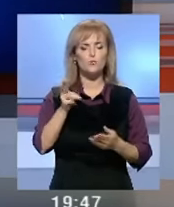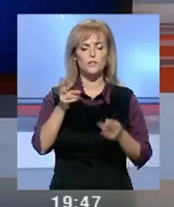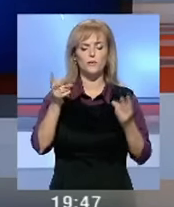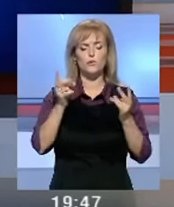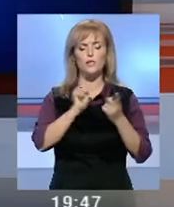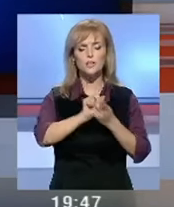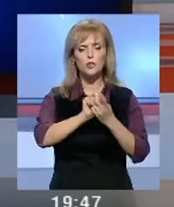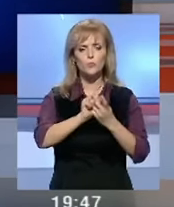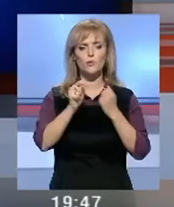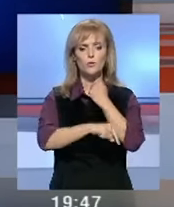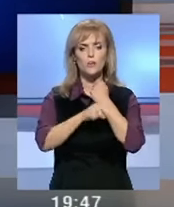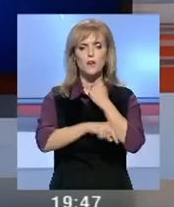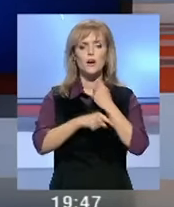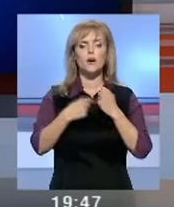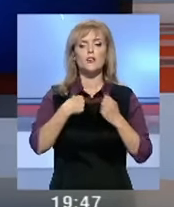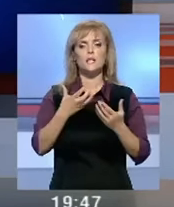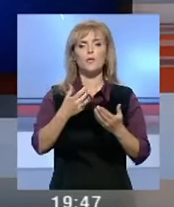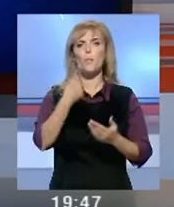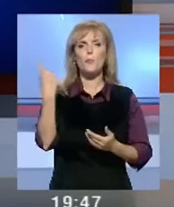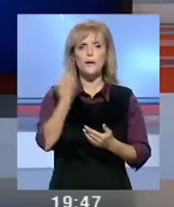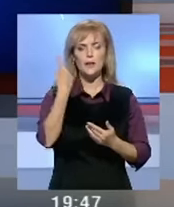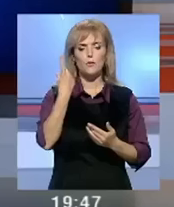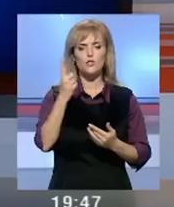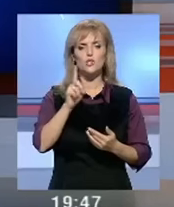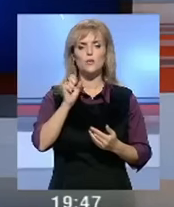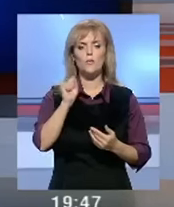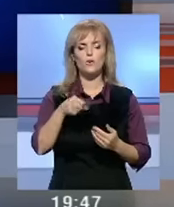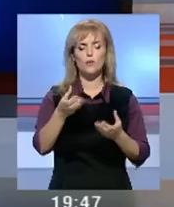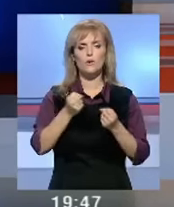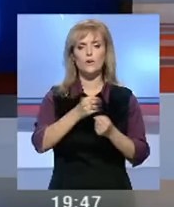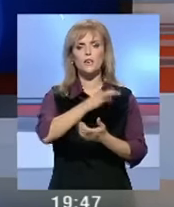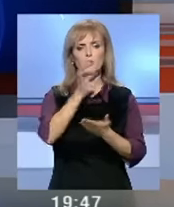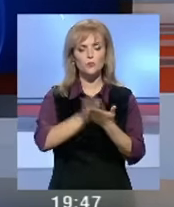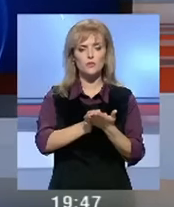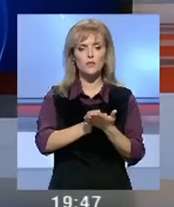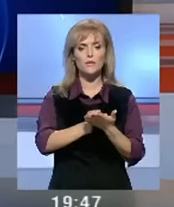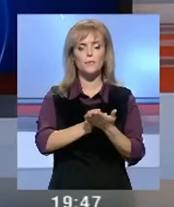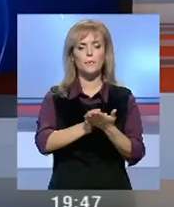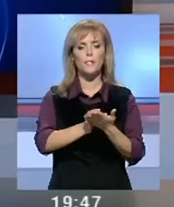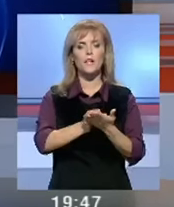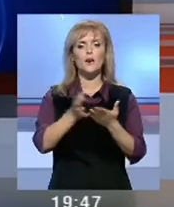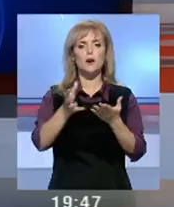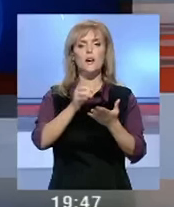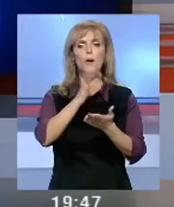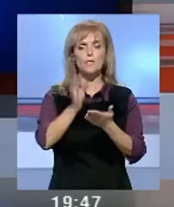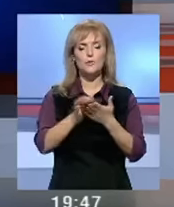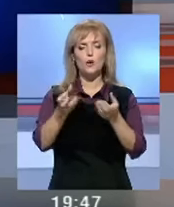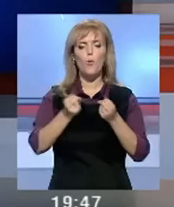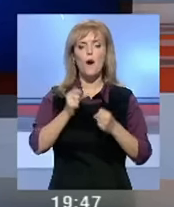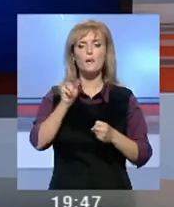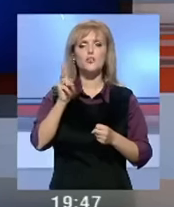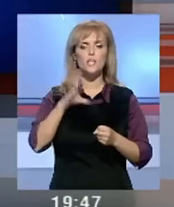este angajamentul de a numi în funcții de răspundere și de a promova doar oameni integri. Indiferent dacă vorbim